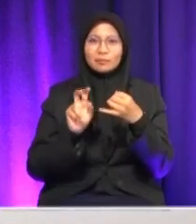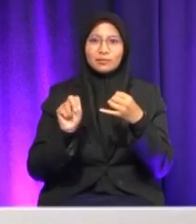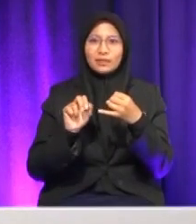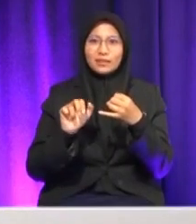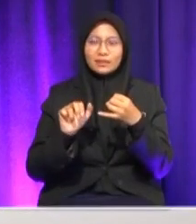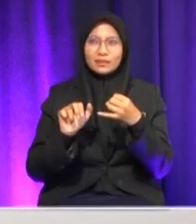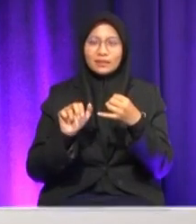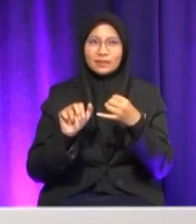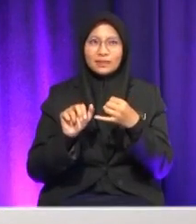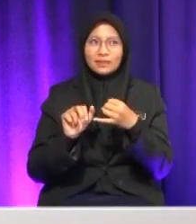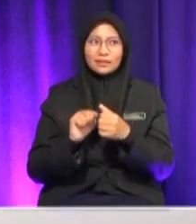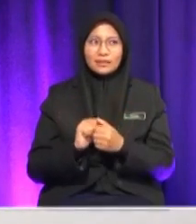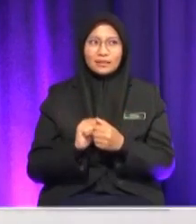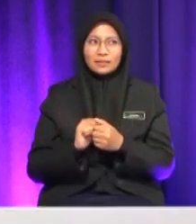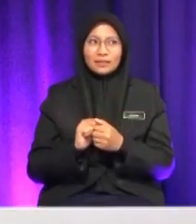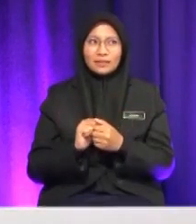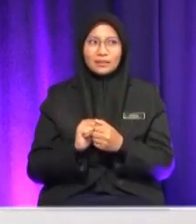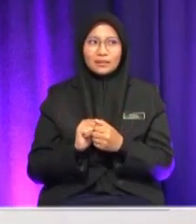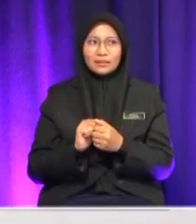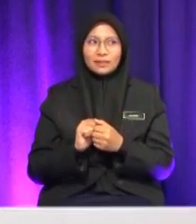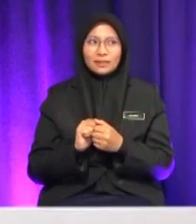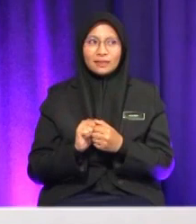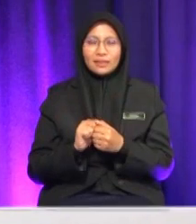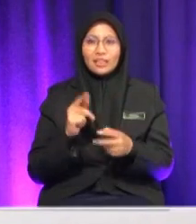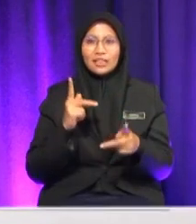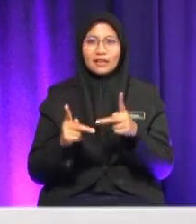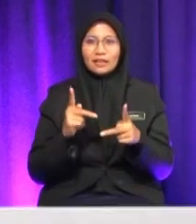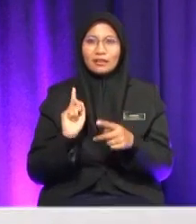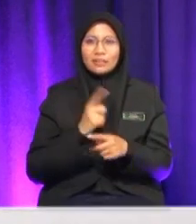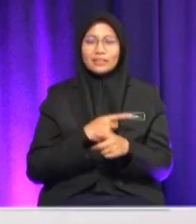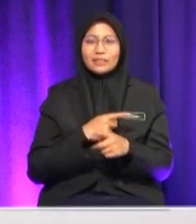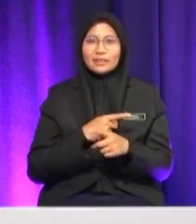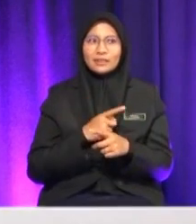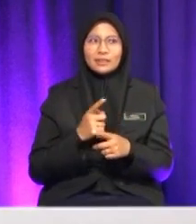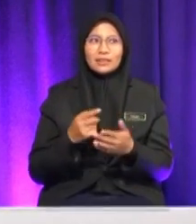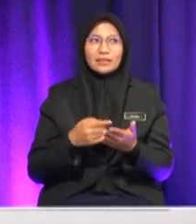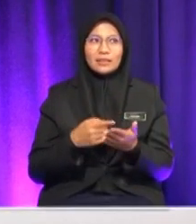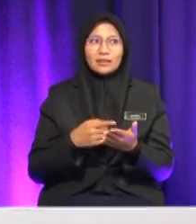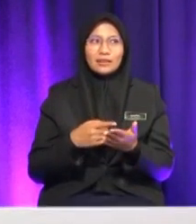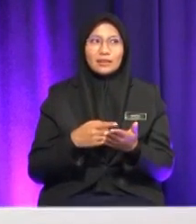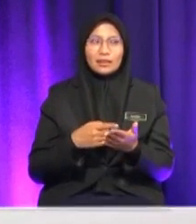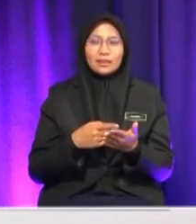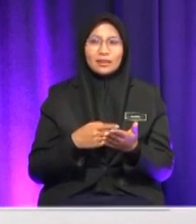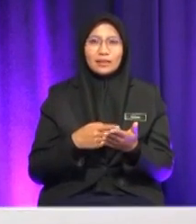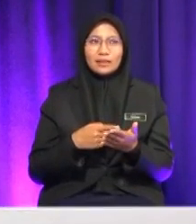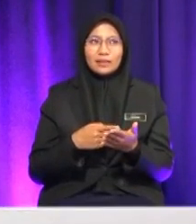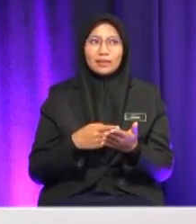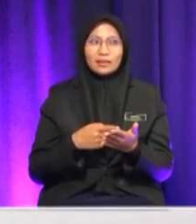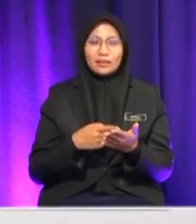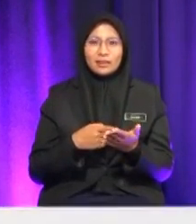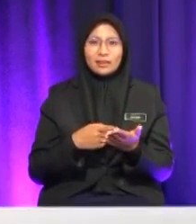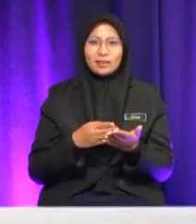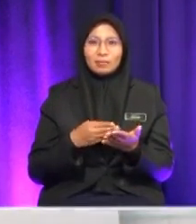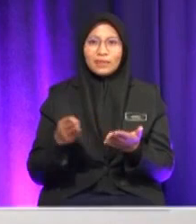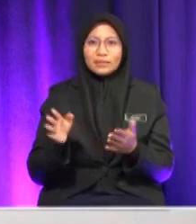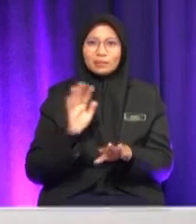adalah sesetengah orang berfikir bahawa kalau kita berbelanja banyak hari ini, pada masa depan kita boleh top up ataupun kita